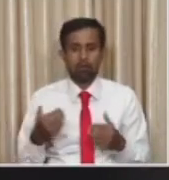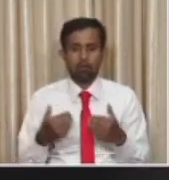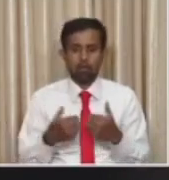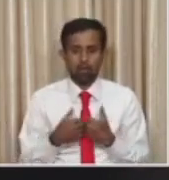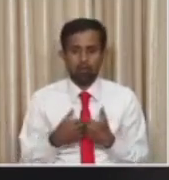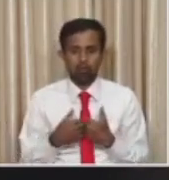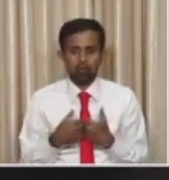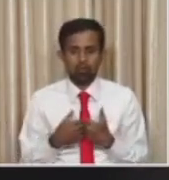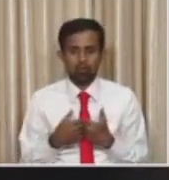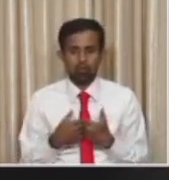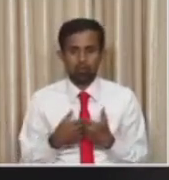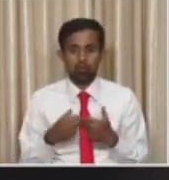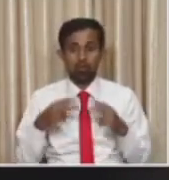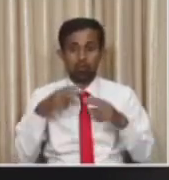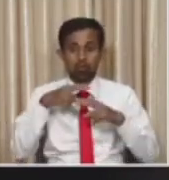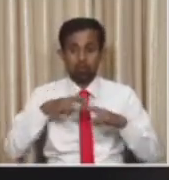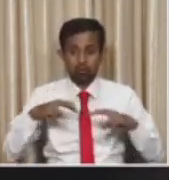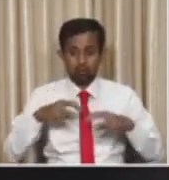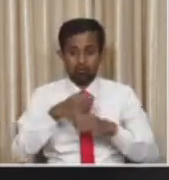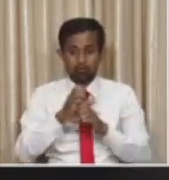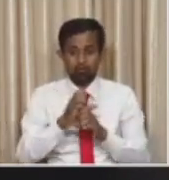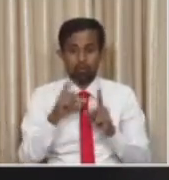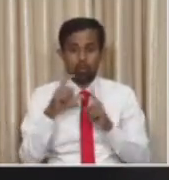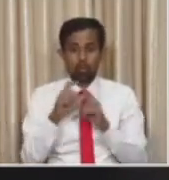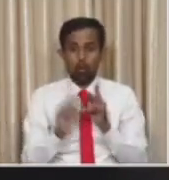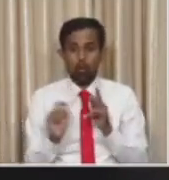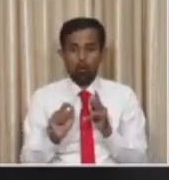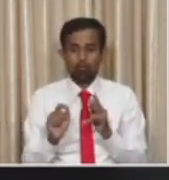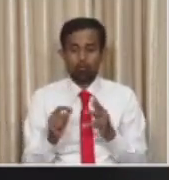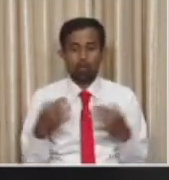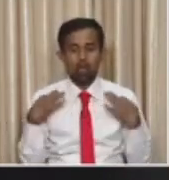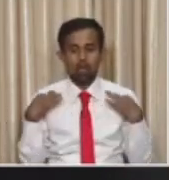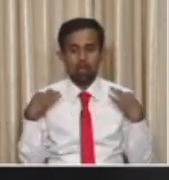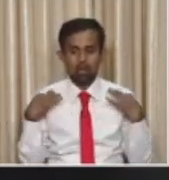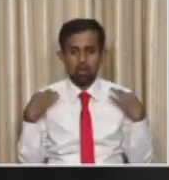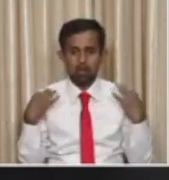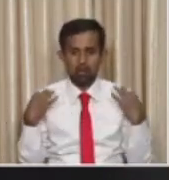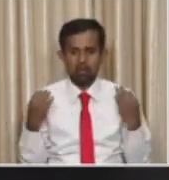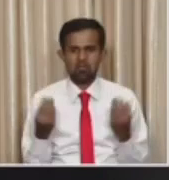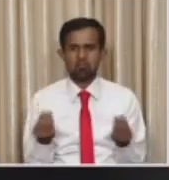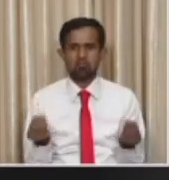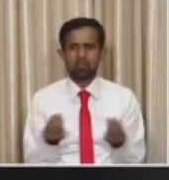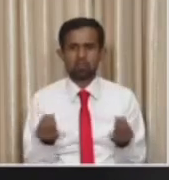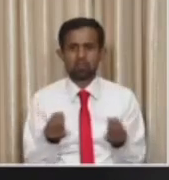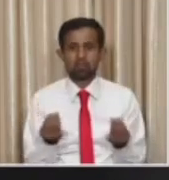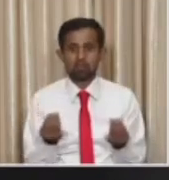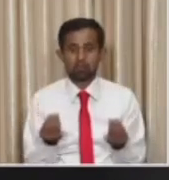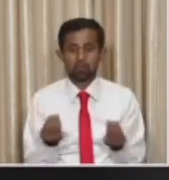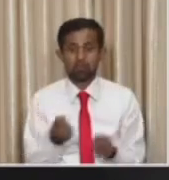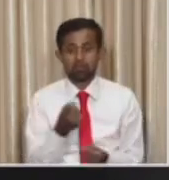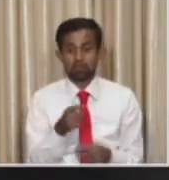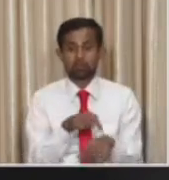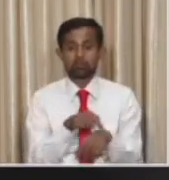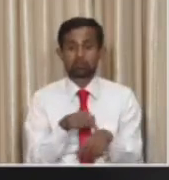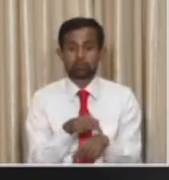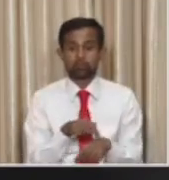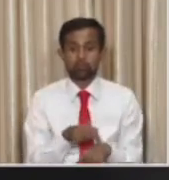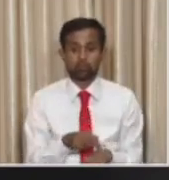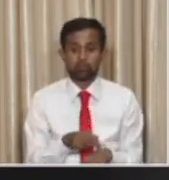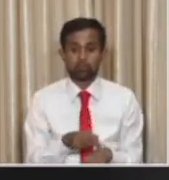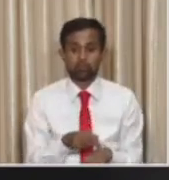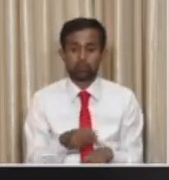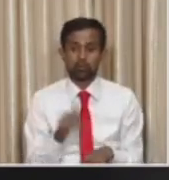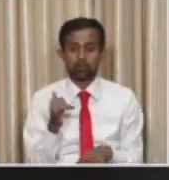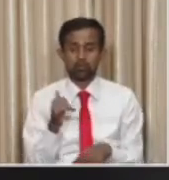තියෙන රස පරීක්ෂක දෙපාර්තමේන්තුවේ තියෙන පහසුකම් අඩු වීම හේතුවෙන් එතනත් ප්‍රමාදයක් ඇති වෙනවා.